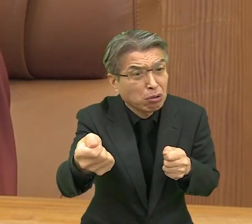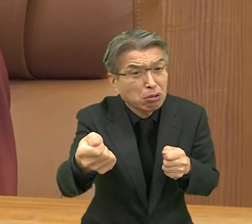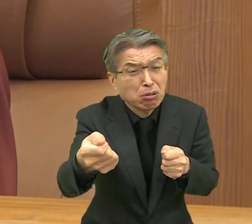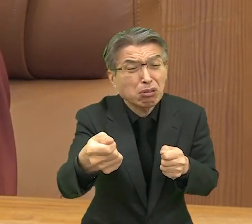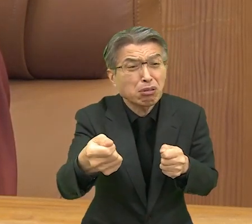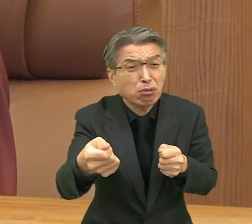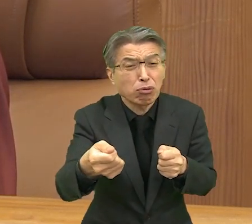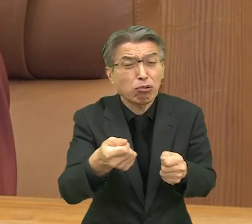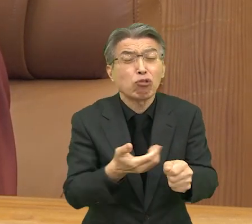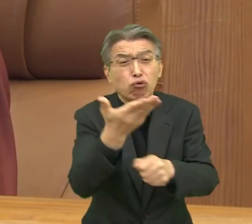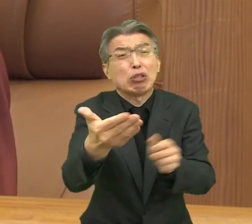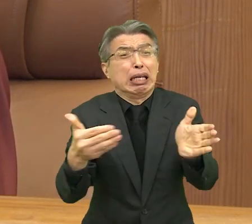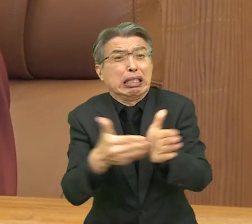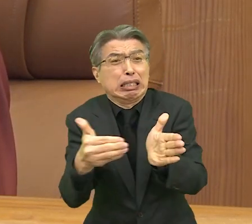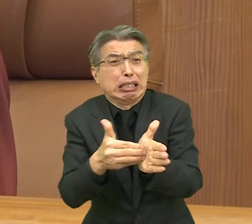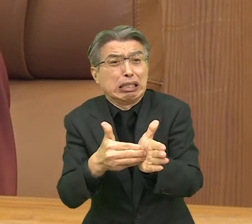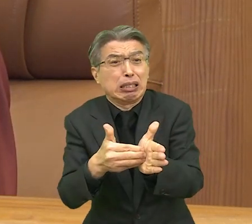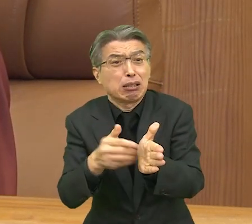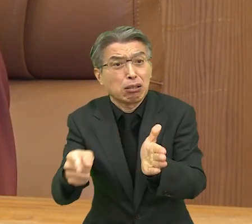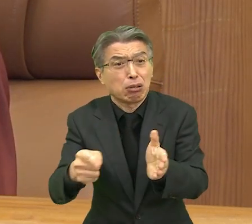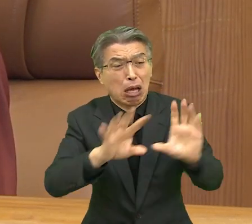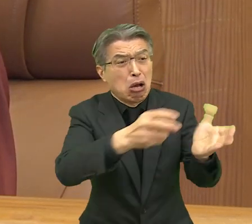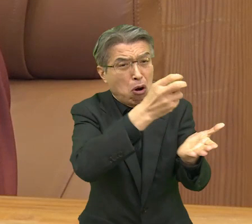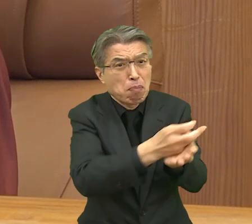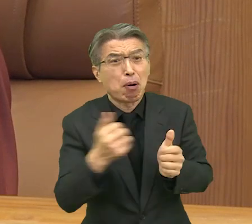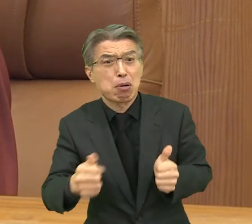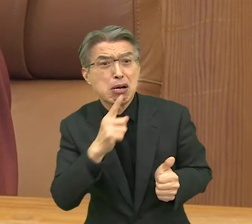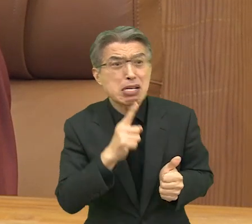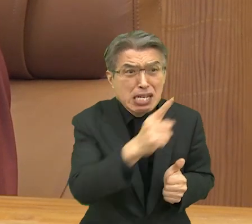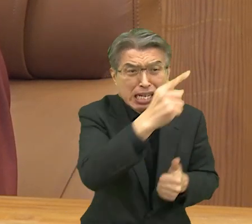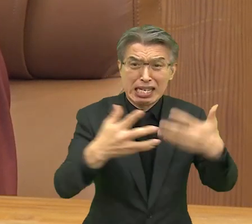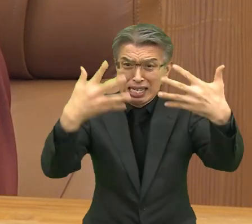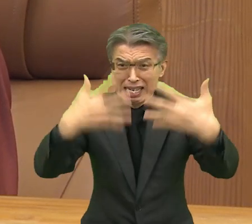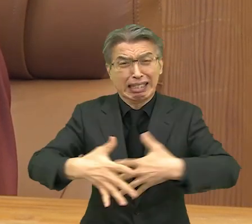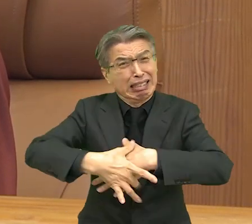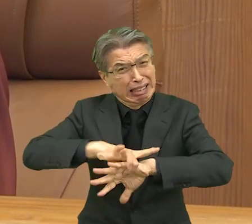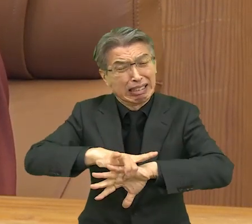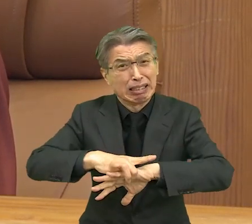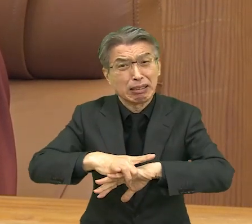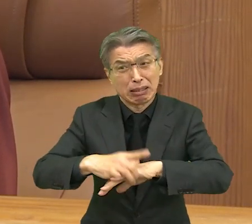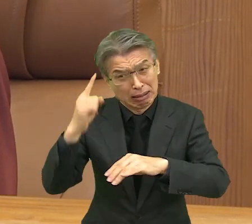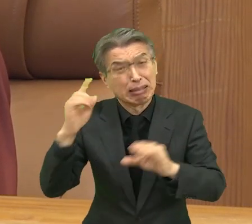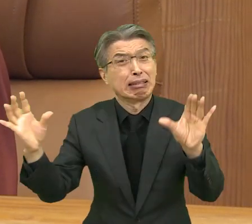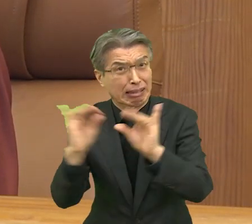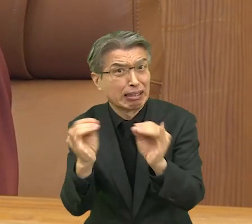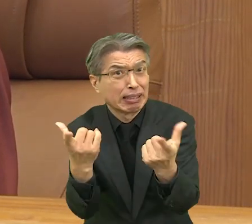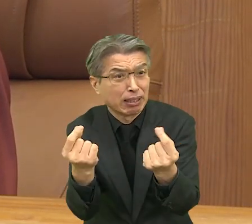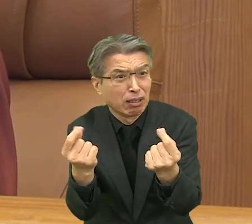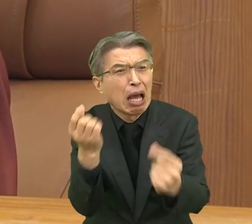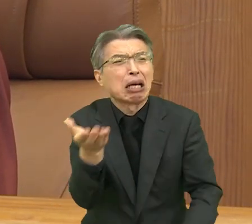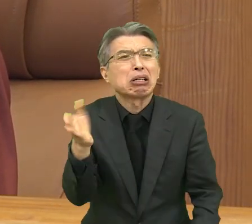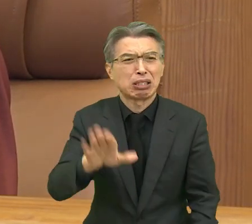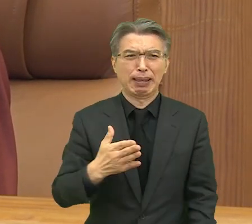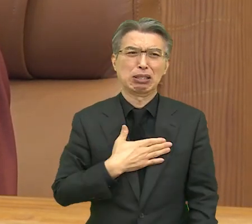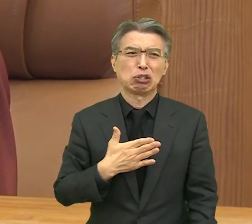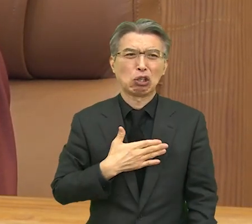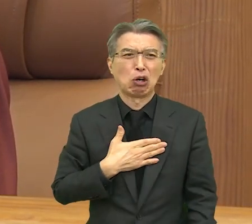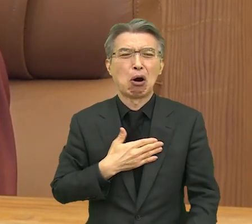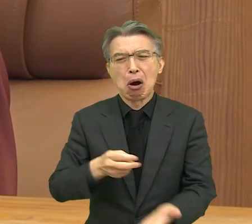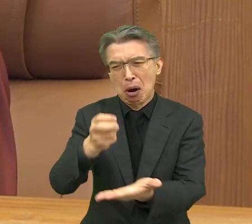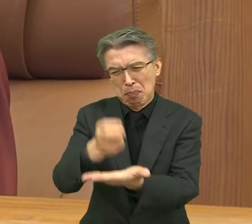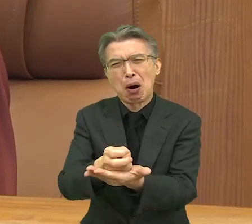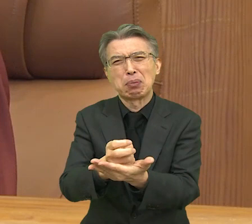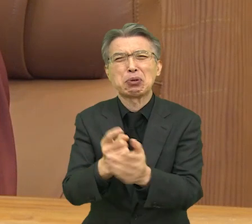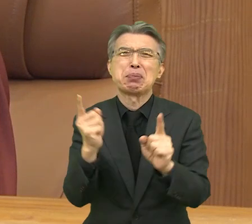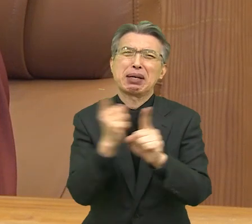헌법소원이 부적법하다는 법정 의견은 타당하므로 이에 동의합니다. 다만 저는 입법적으로 개선하는